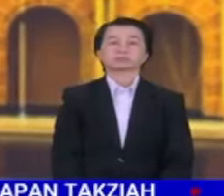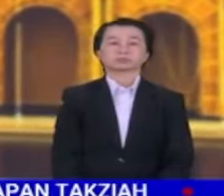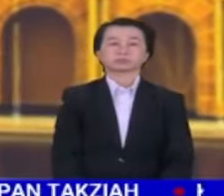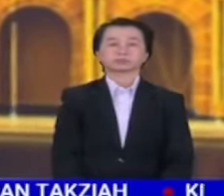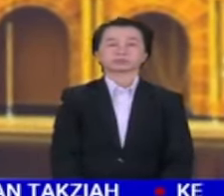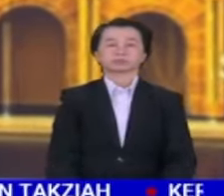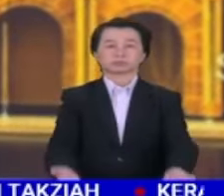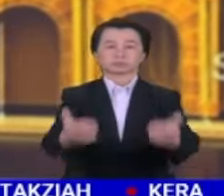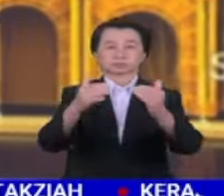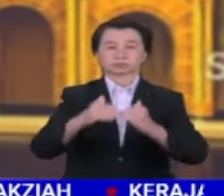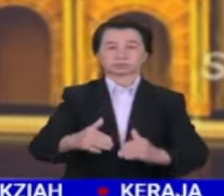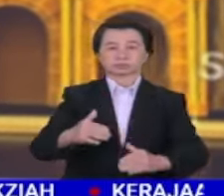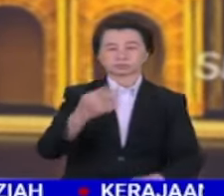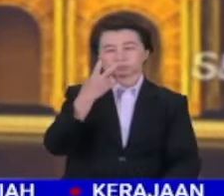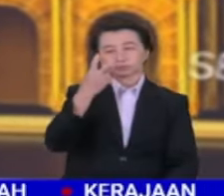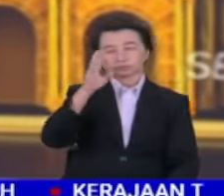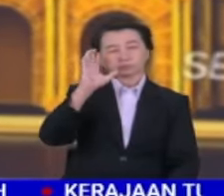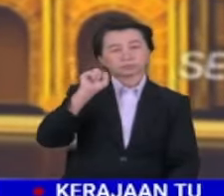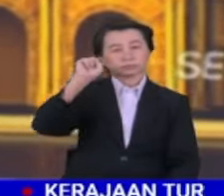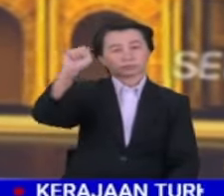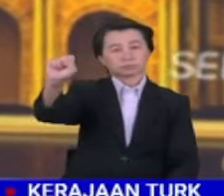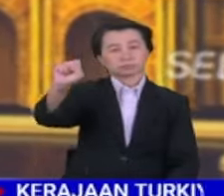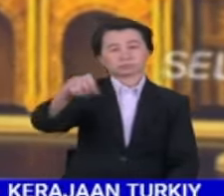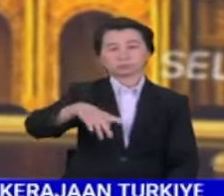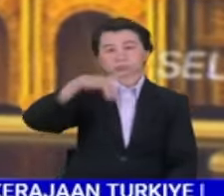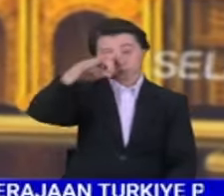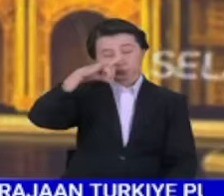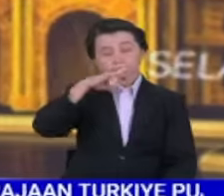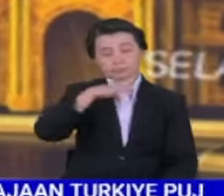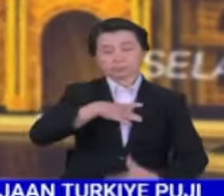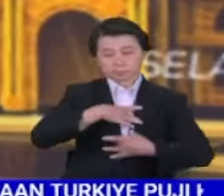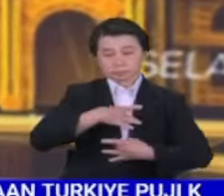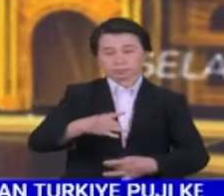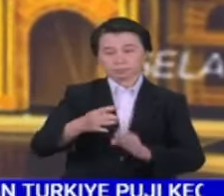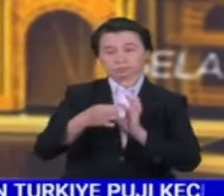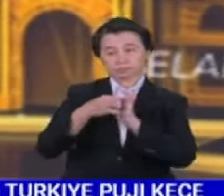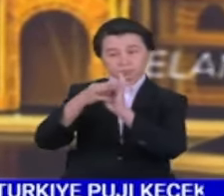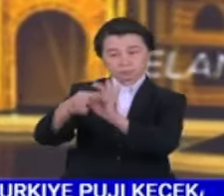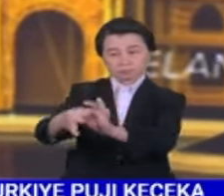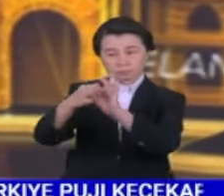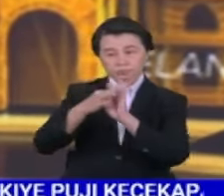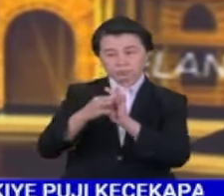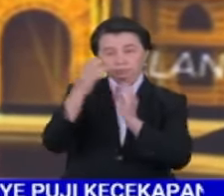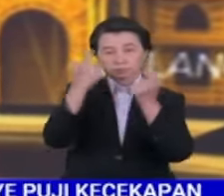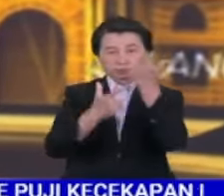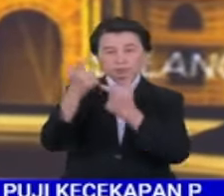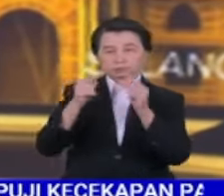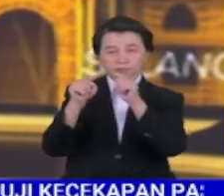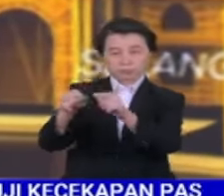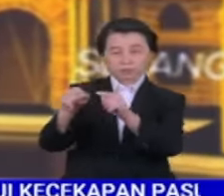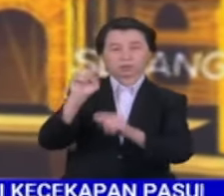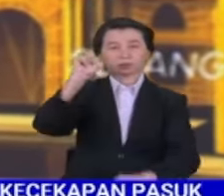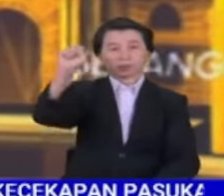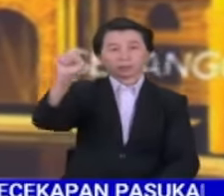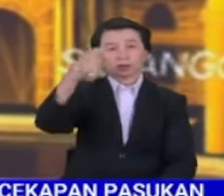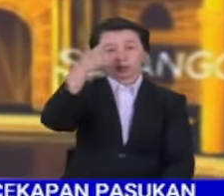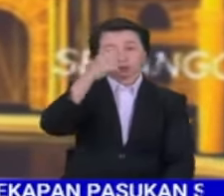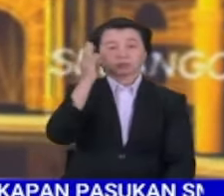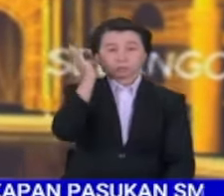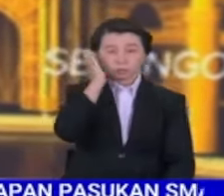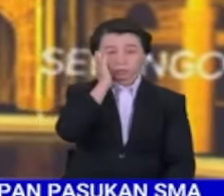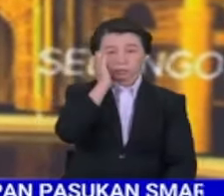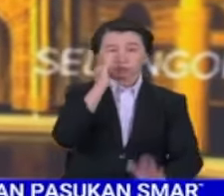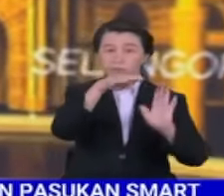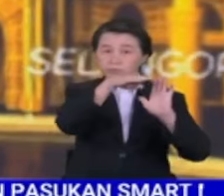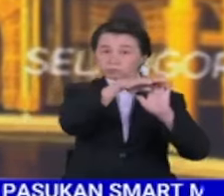seterusnya fokus negeri di bawah Bayu Kazakhstan berminat menjalin kerjasama dan untuk mendapatkan